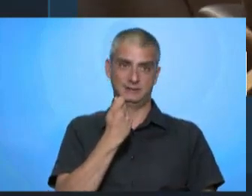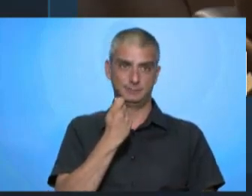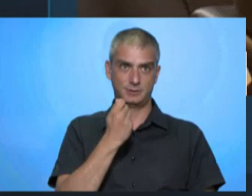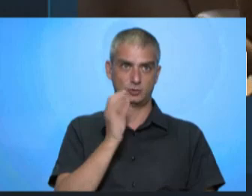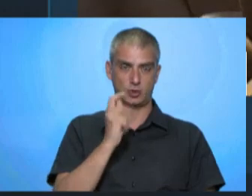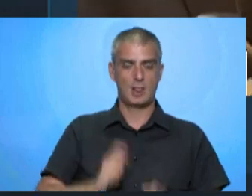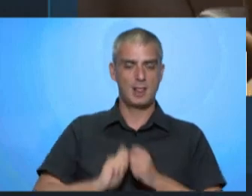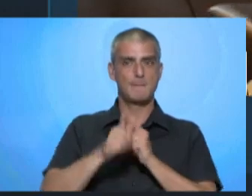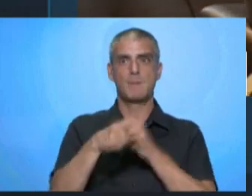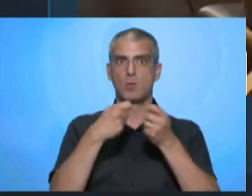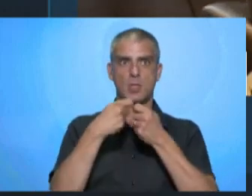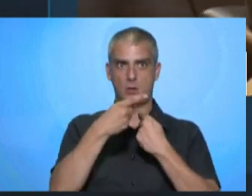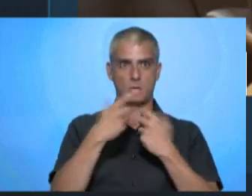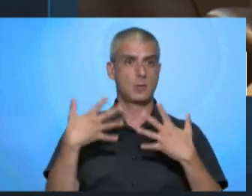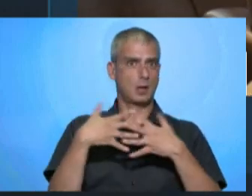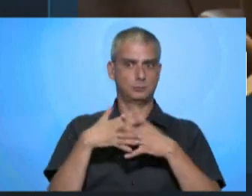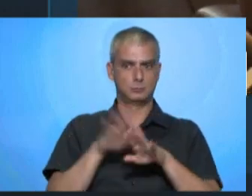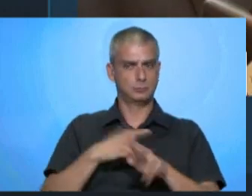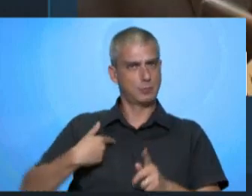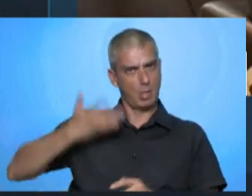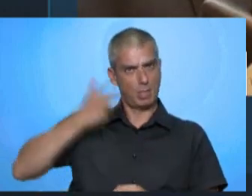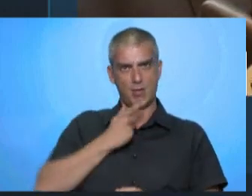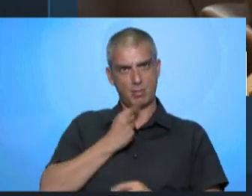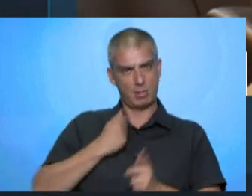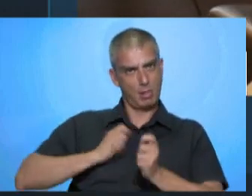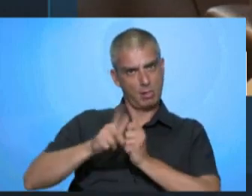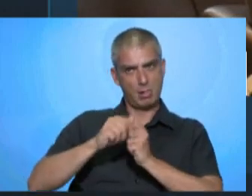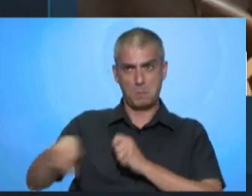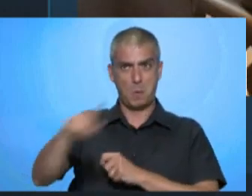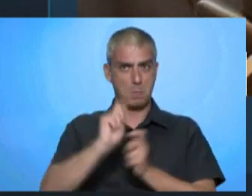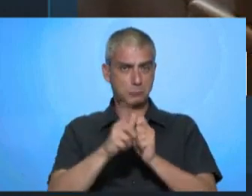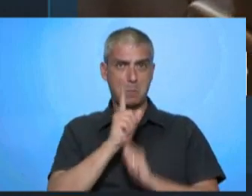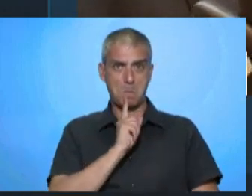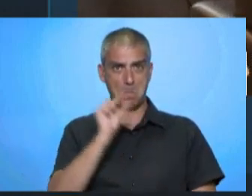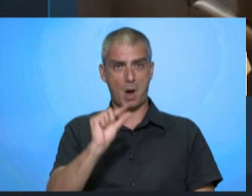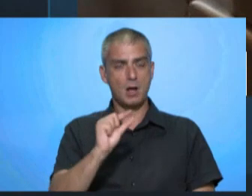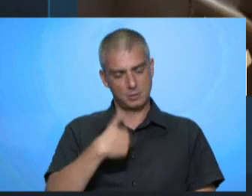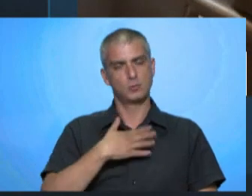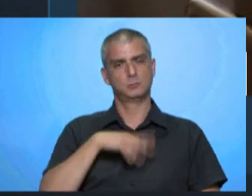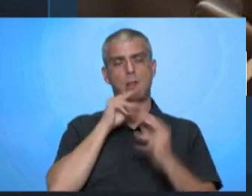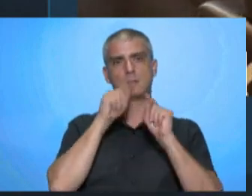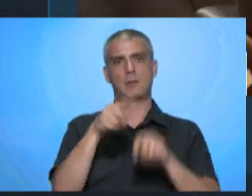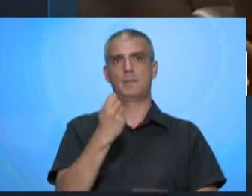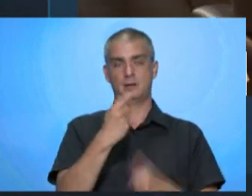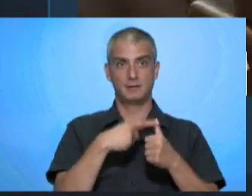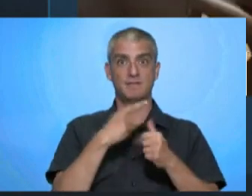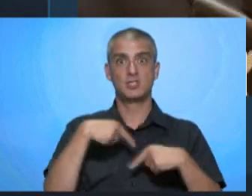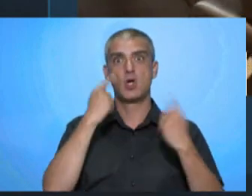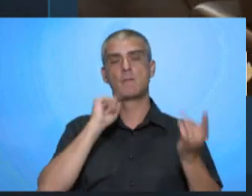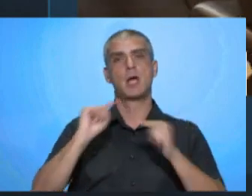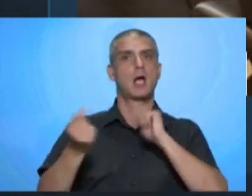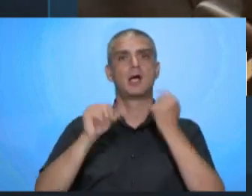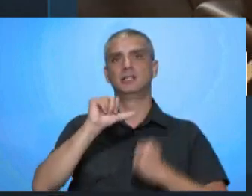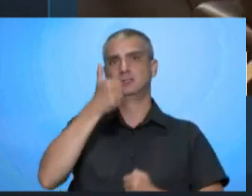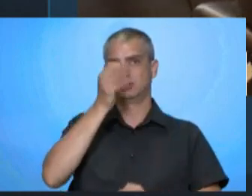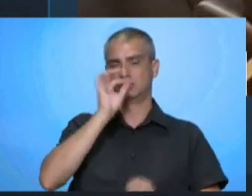של מימון הארגון הזה. ארצות הברית מרגישה שהיא משלמת יותר מדי, אתם משלמים פחות מדי, ועל זה אני רוצה לדבר. ועל היום הסוער הראשון